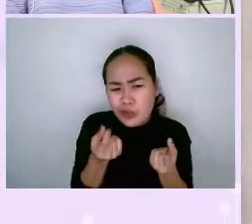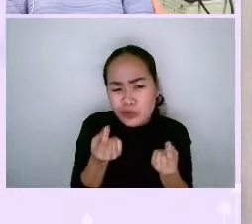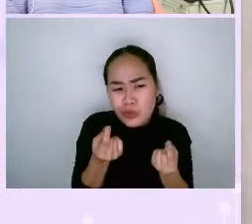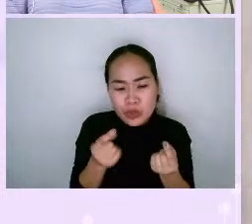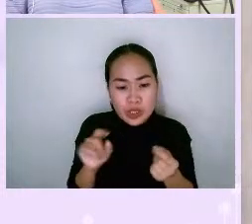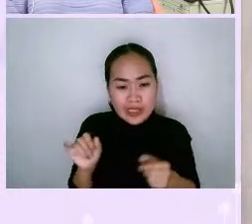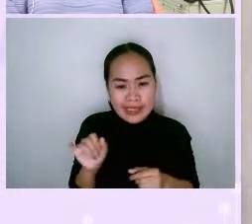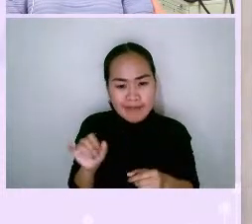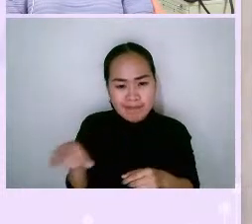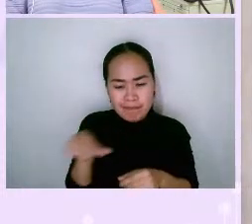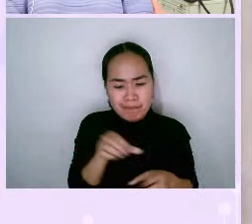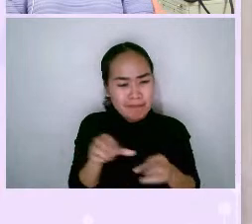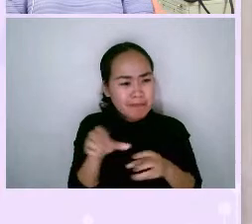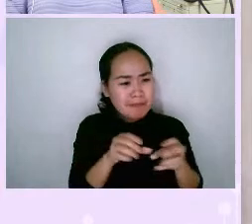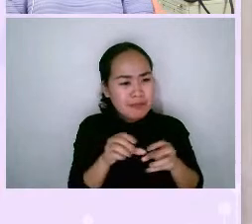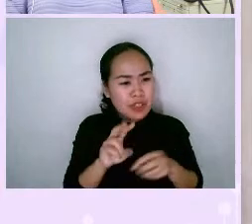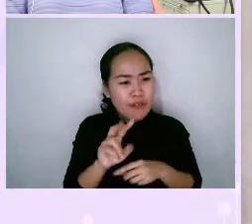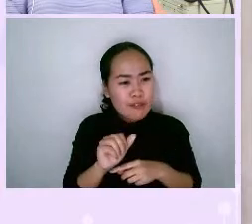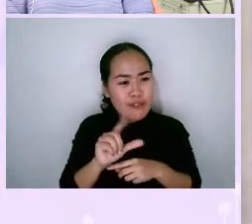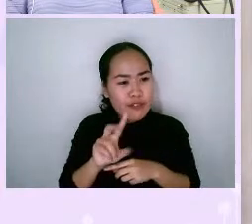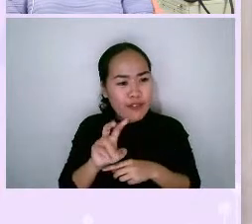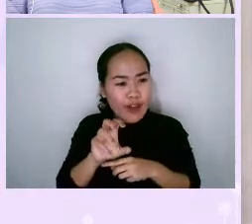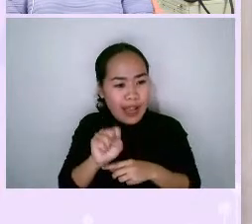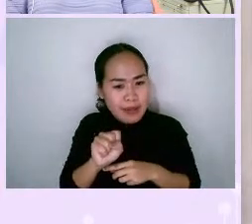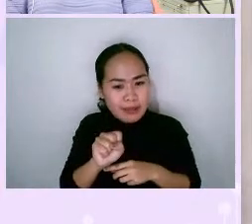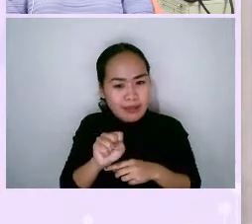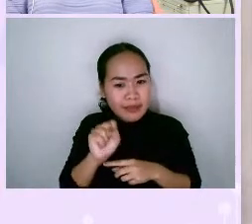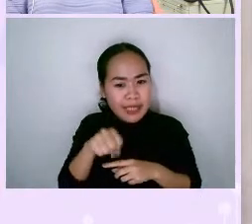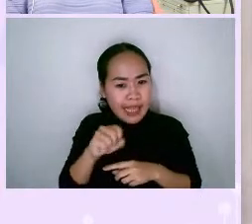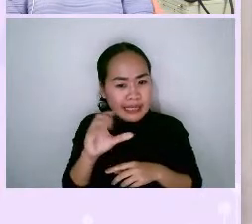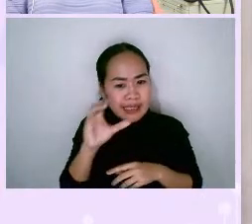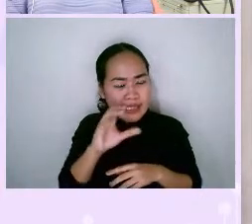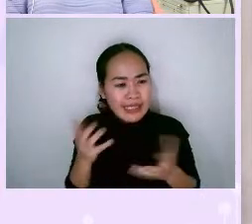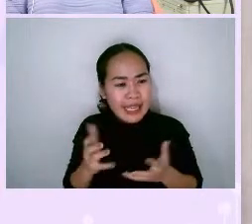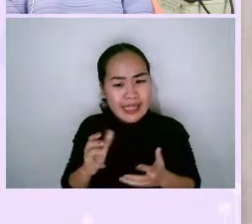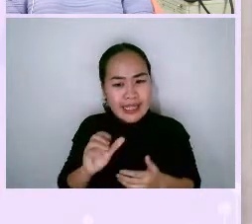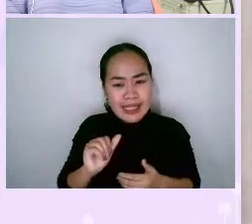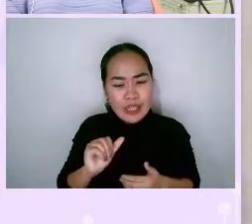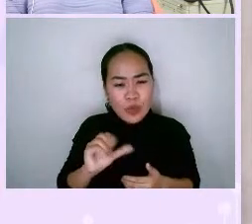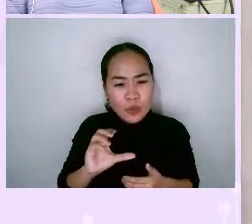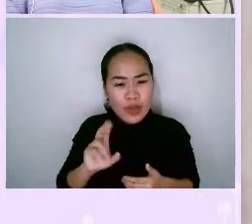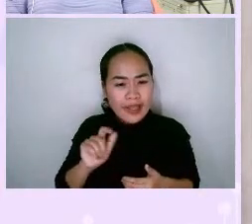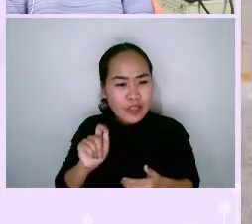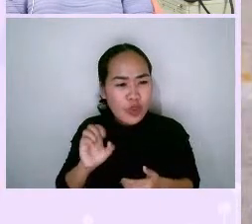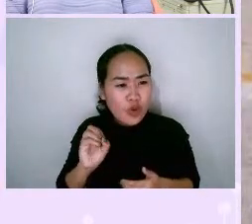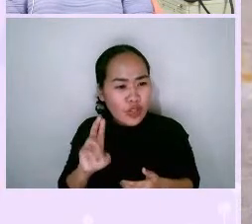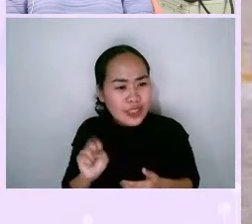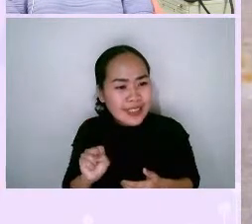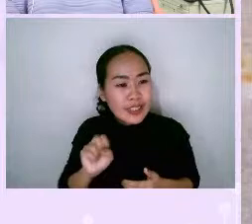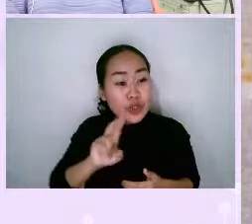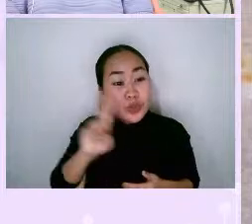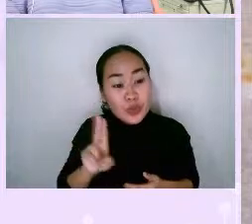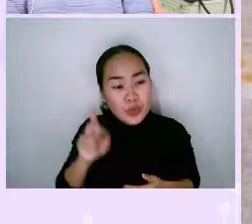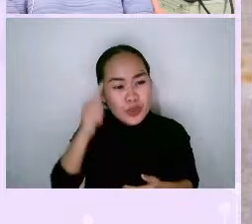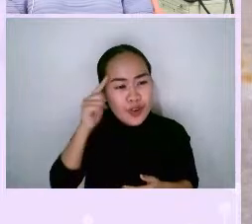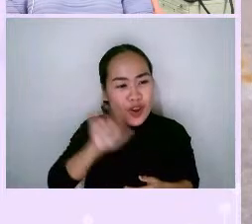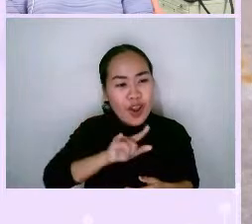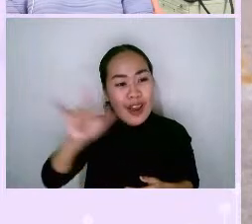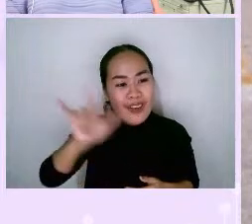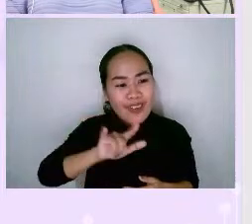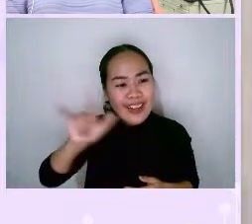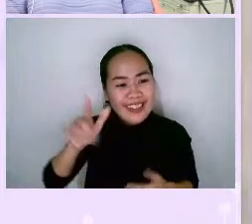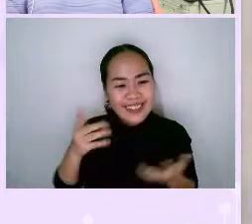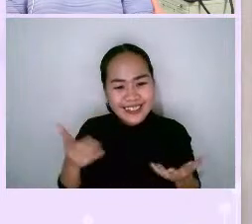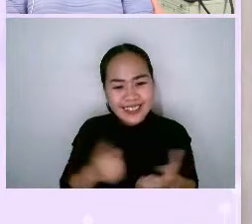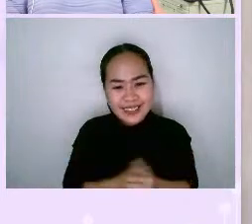assemble valves para isalpak sa mga actuators na isasalpak sa eroplano. Hindi ako